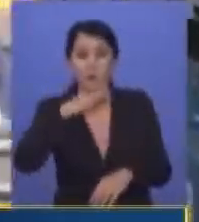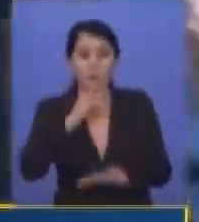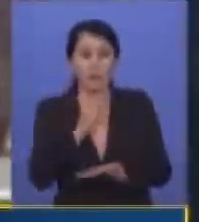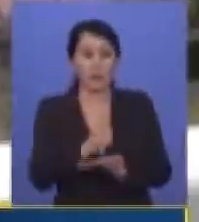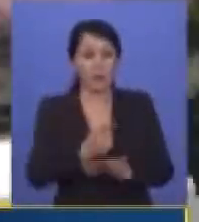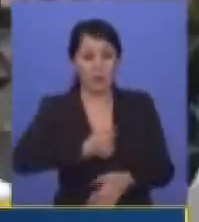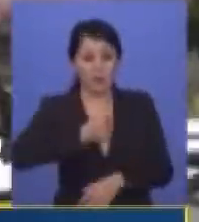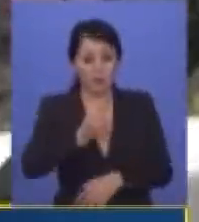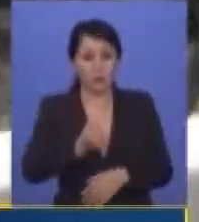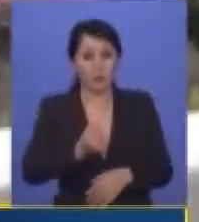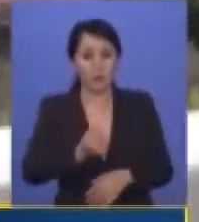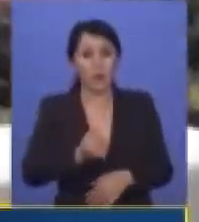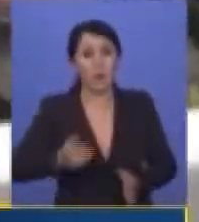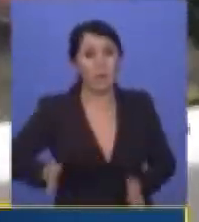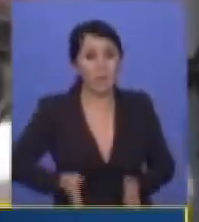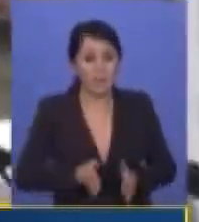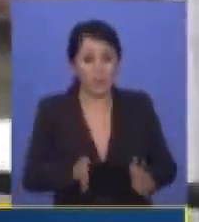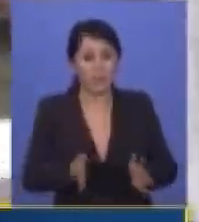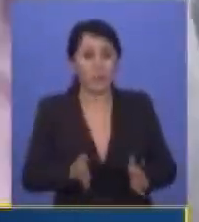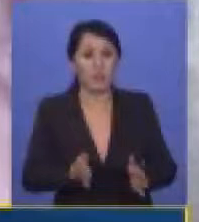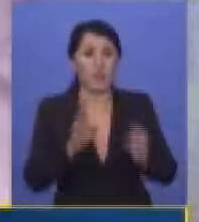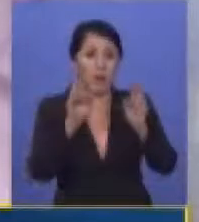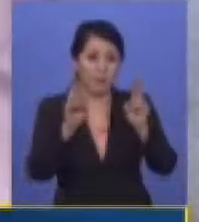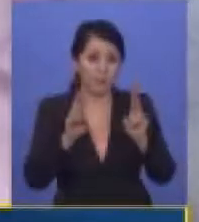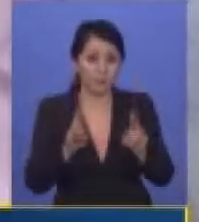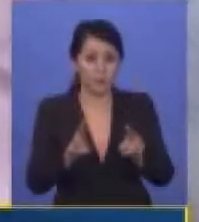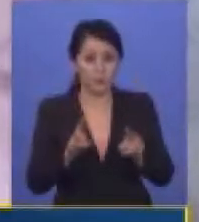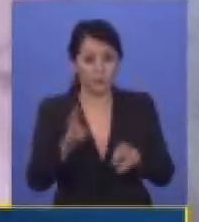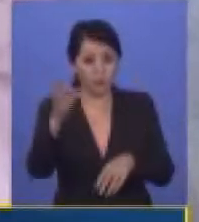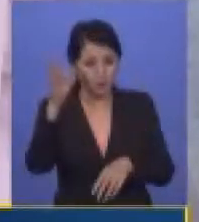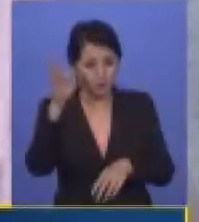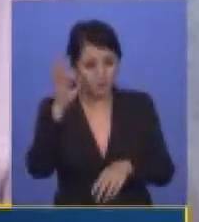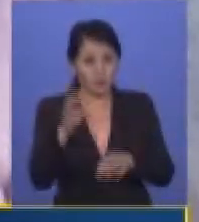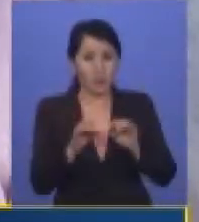Ересектер балалармен жолда жүру және басқа да қауіпсіздік ережелерін еске түсіріп